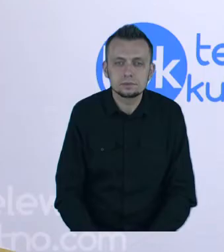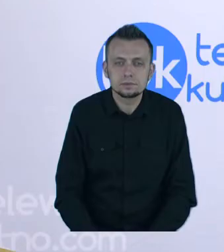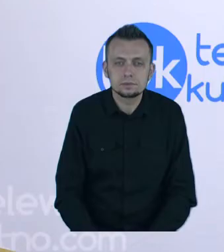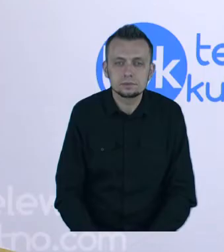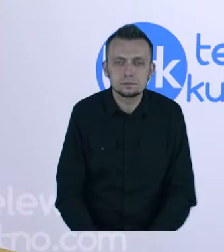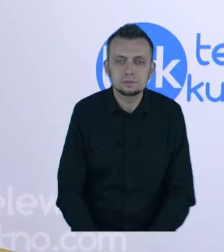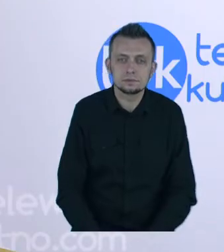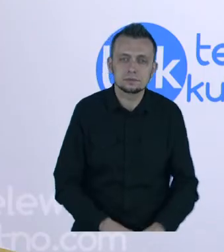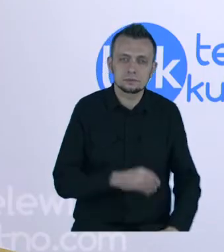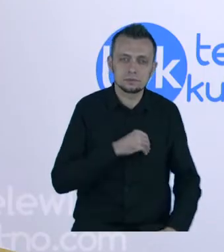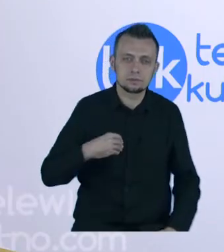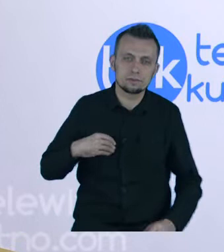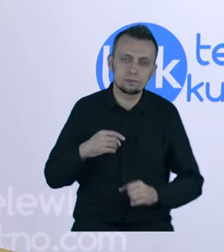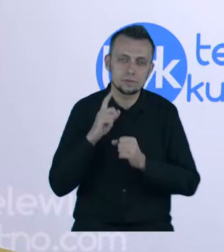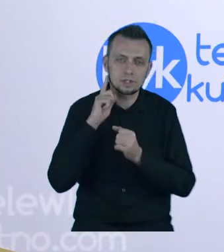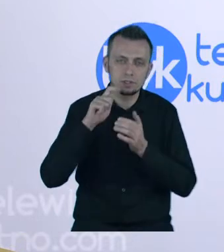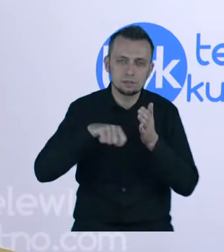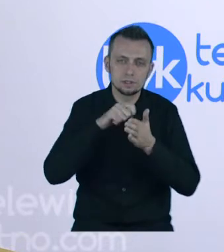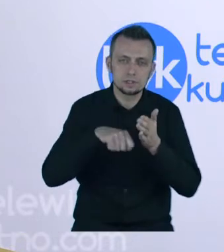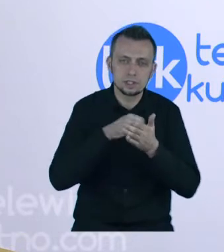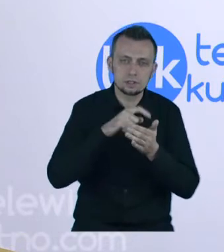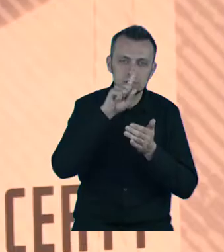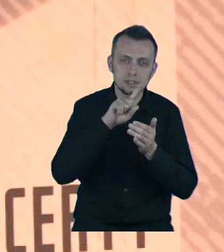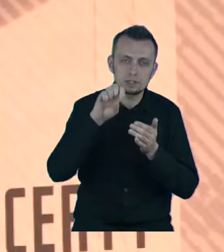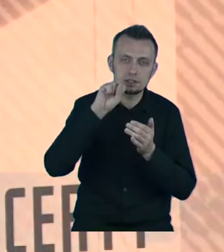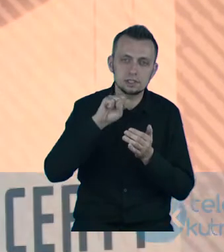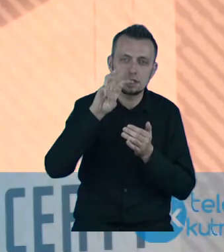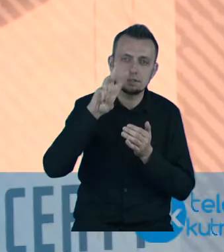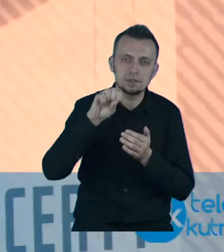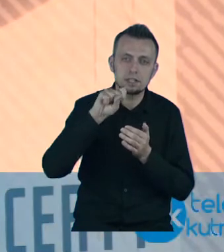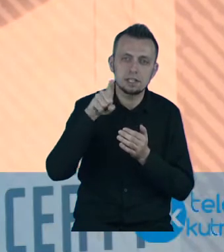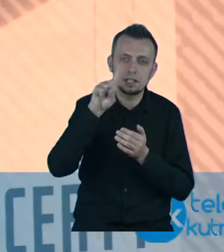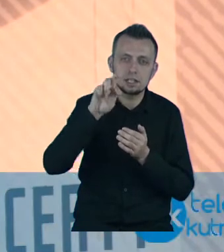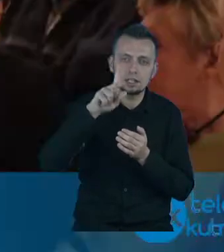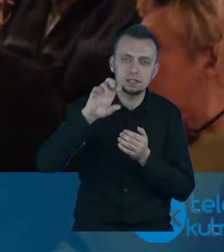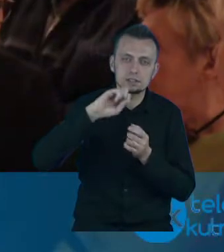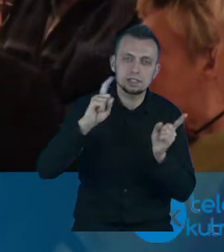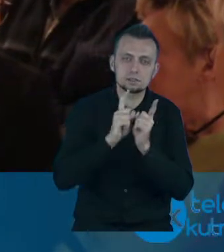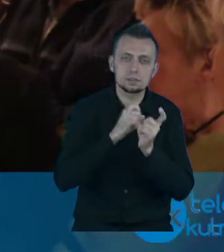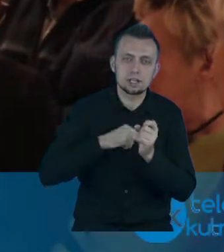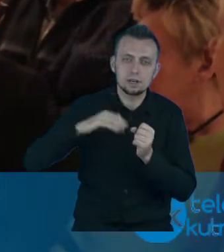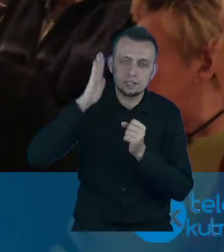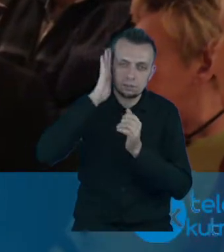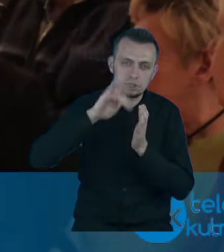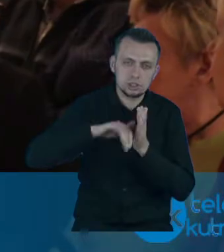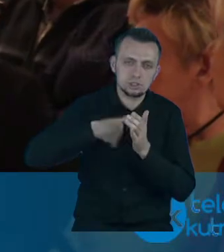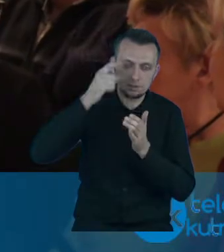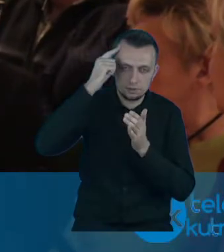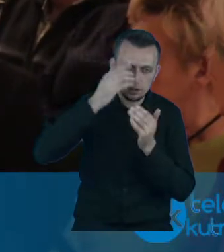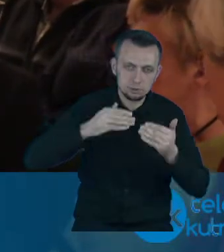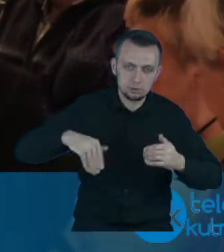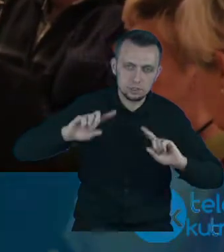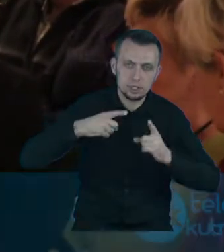Polska aktorka Magdalena Zawadzka spotkała się z mieszkańcami Kutna i regionu. W Centrum Teatru Muzyki i Tańca w Kutnie odbyło się spotkanie z